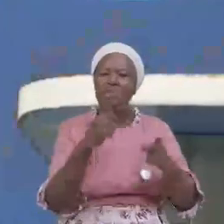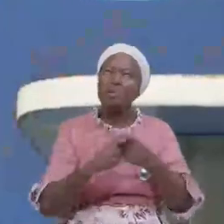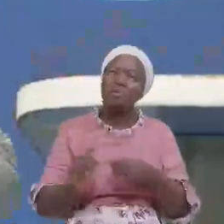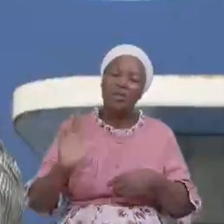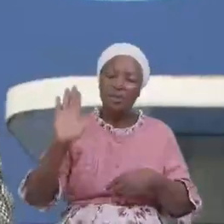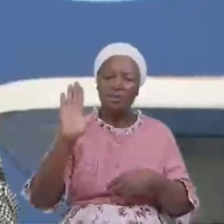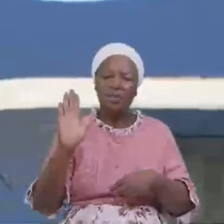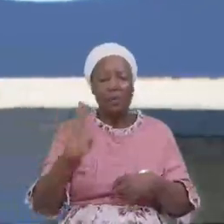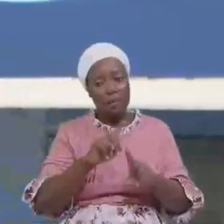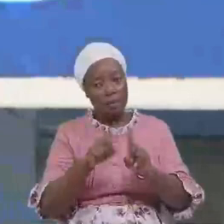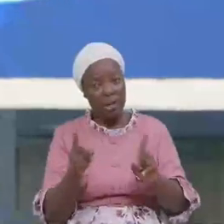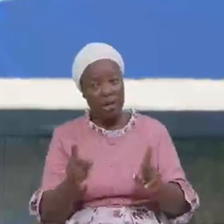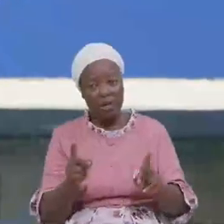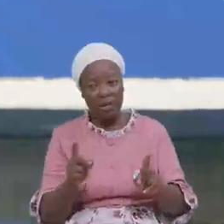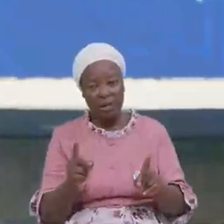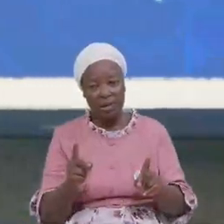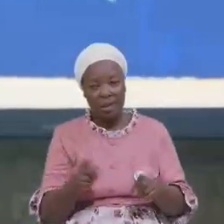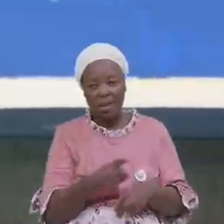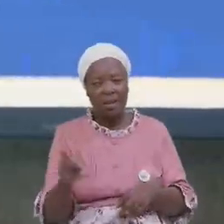Et le bonheur d'Israël